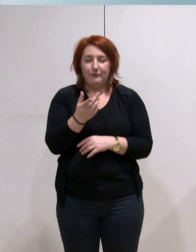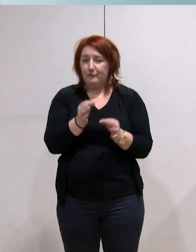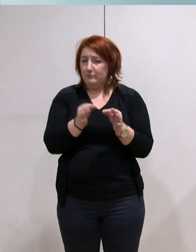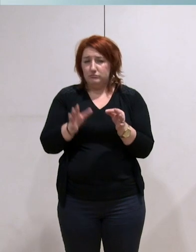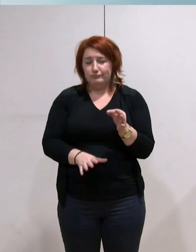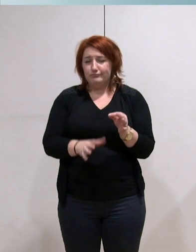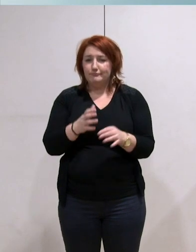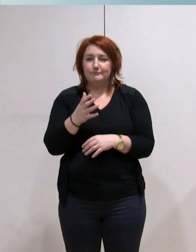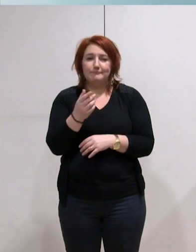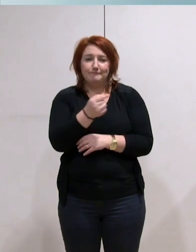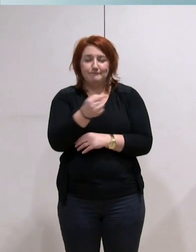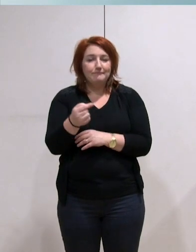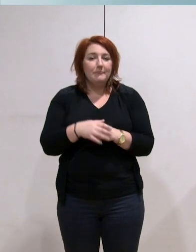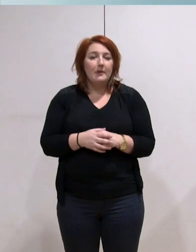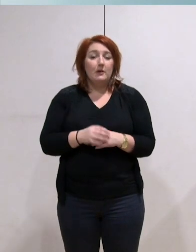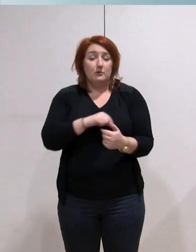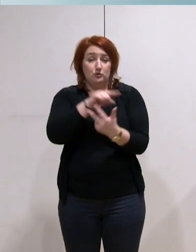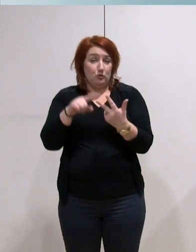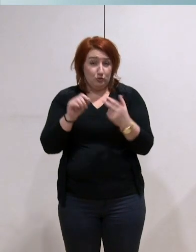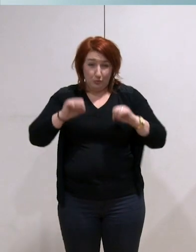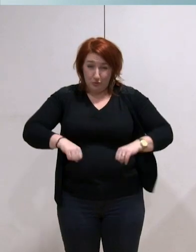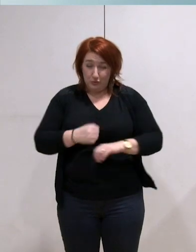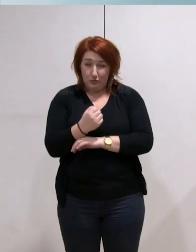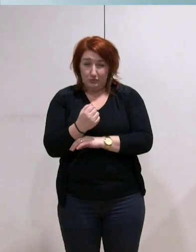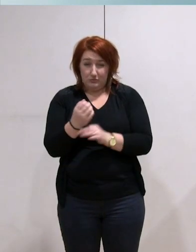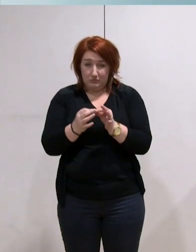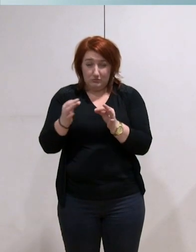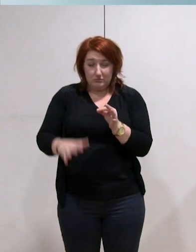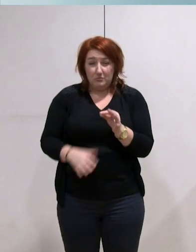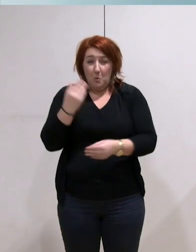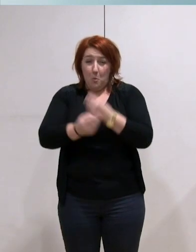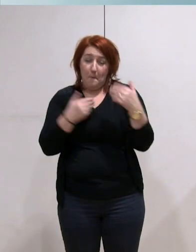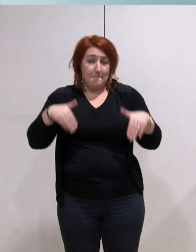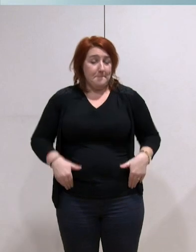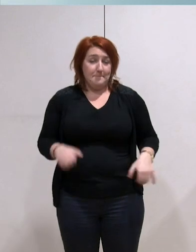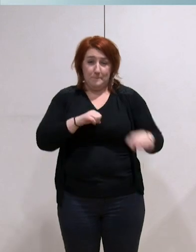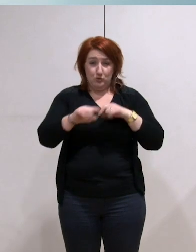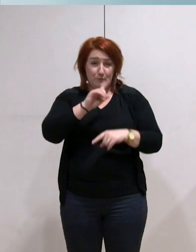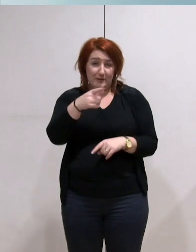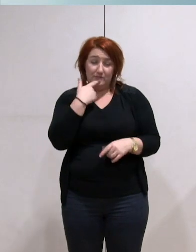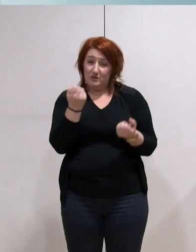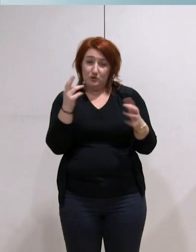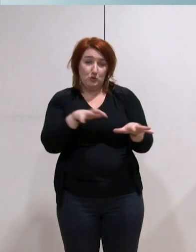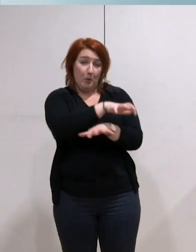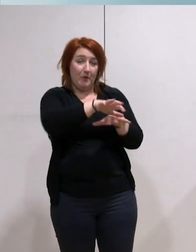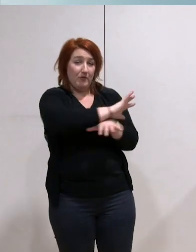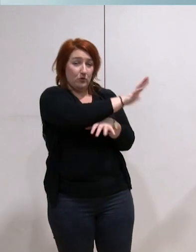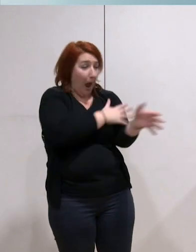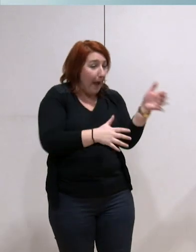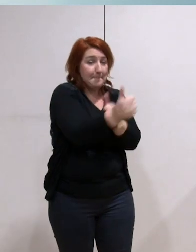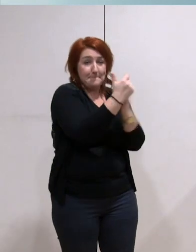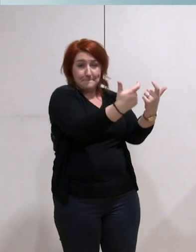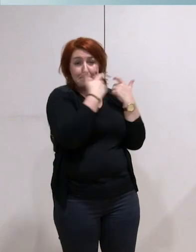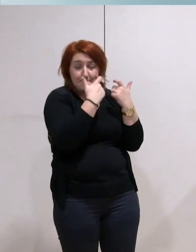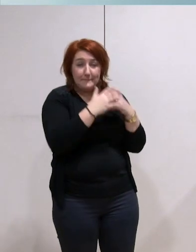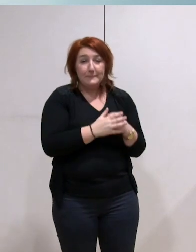possibles soit ne rien faire et c'était la mise sous tutelle des finances de la ville en clair la démission